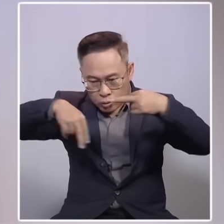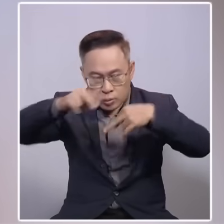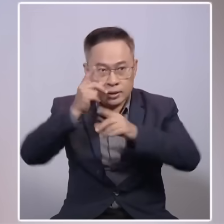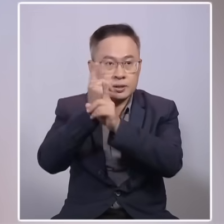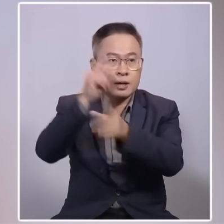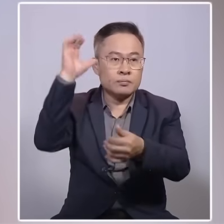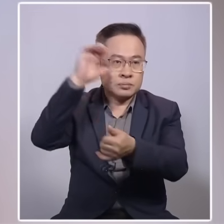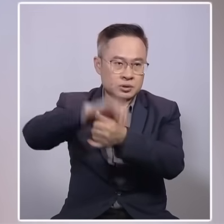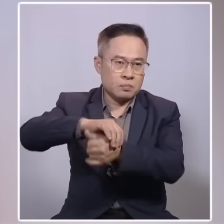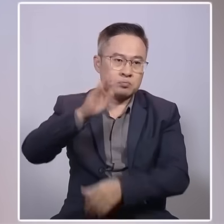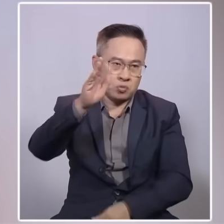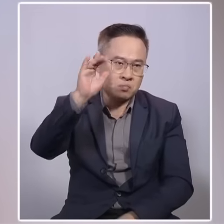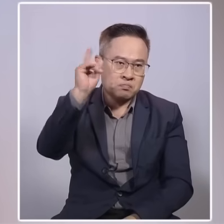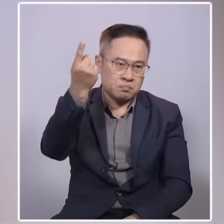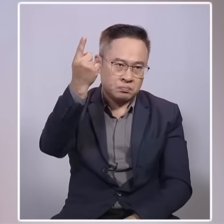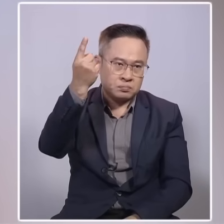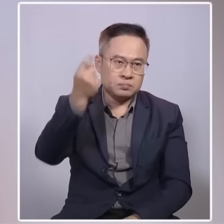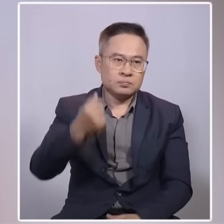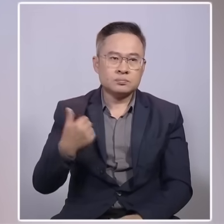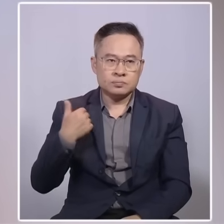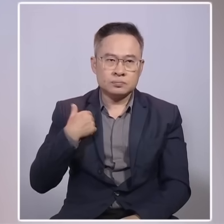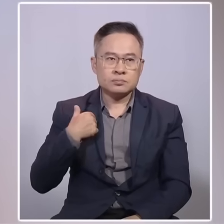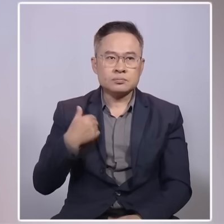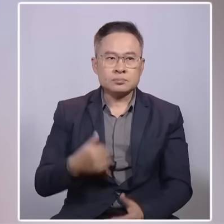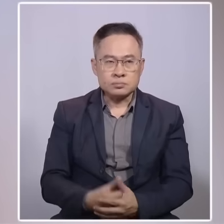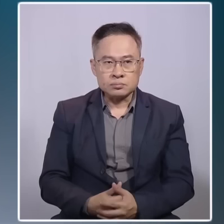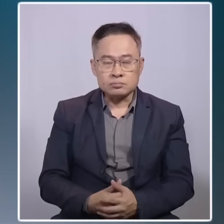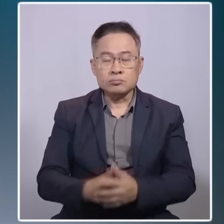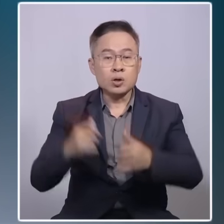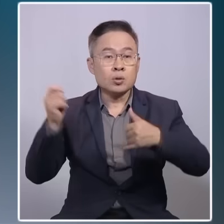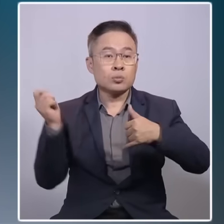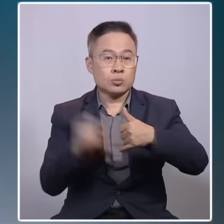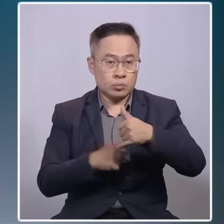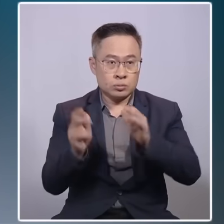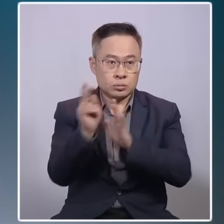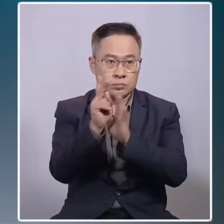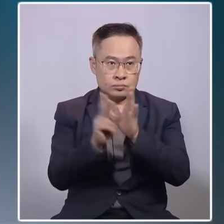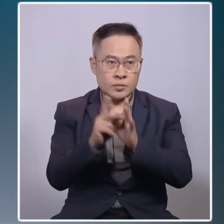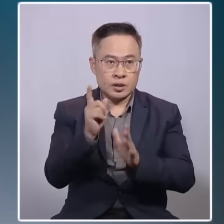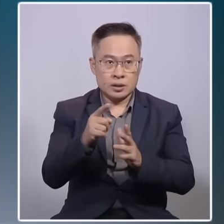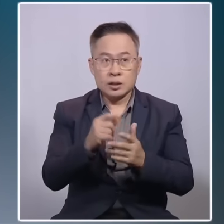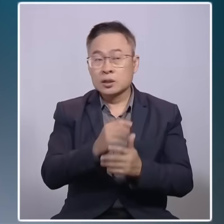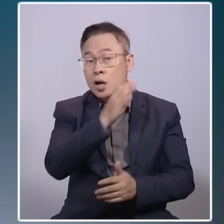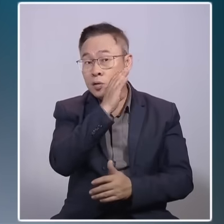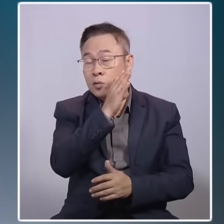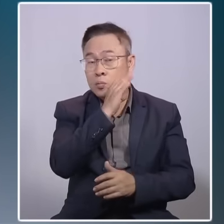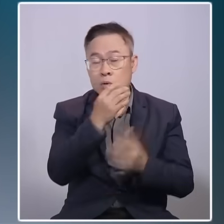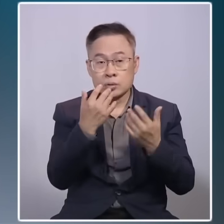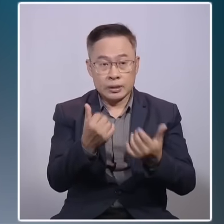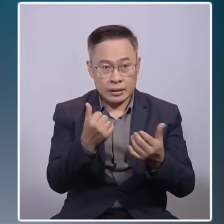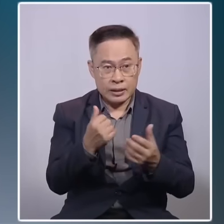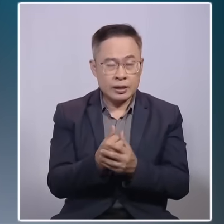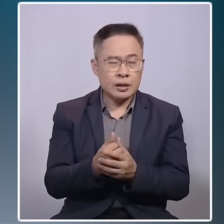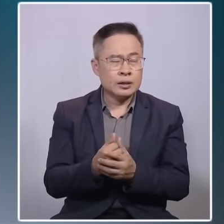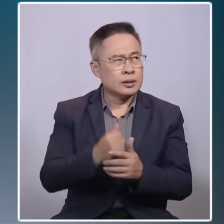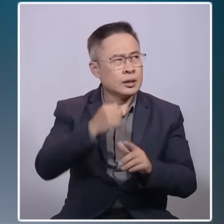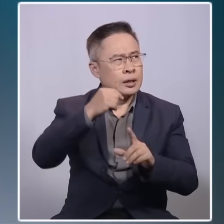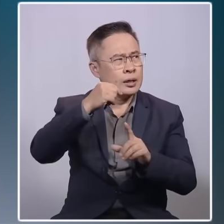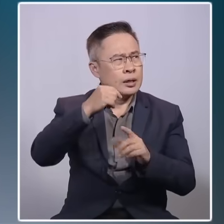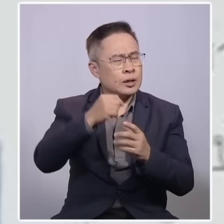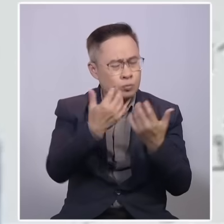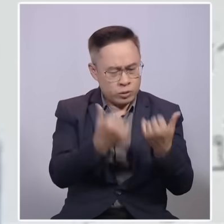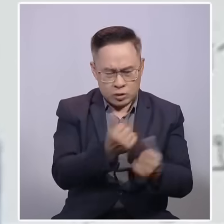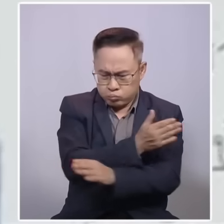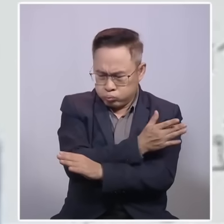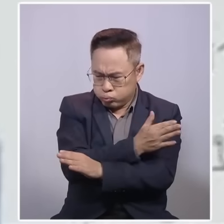เพื่อที่จะไล่ล่าติดตามจับกุมตัวเสียแป้งเนี่ยมาดำเนินคดีให้ได้เพราะว่าถ้าอย่างที่คุณหน้อยแน่บอกตั้งแต่ช่วงต้นก็คือผ่านมา